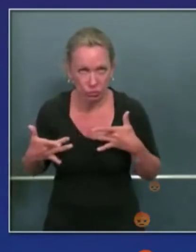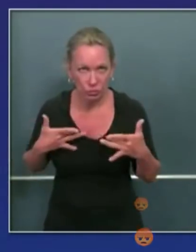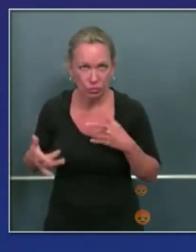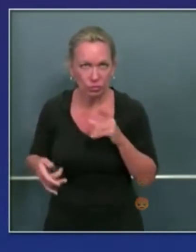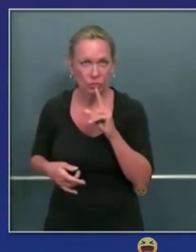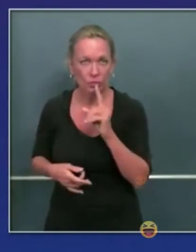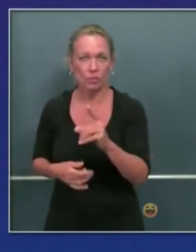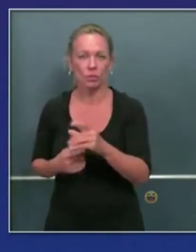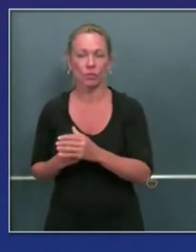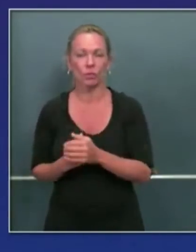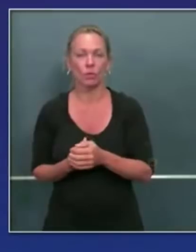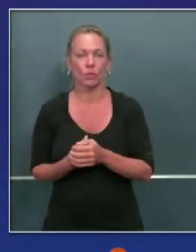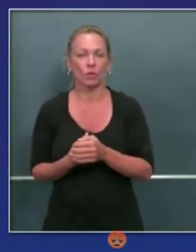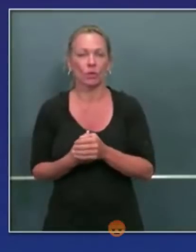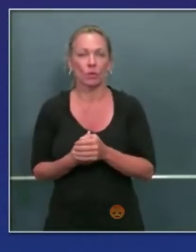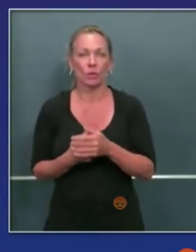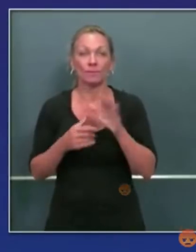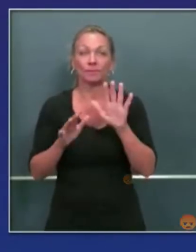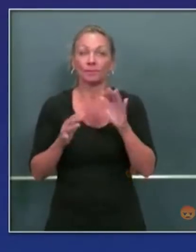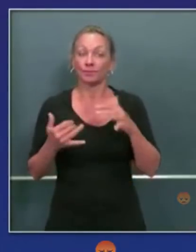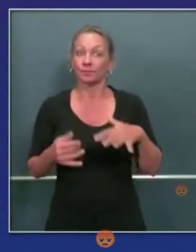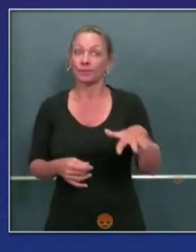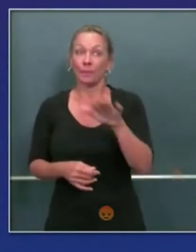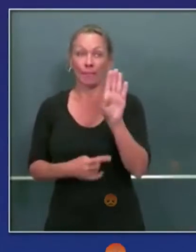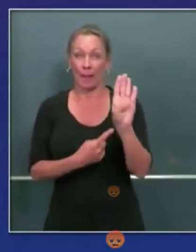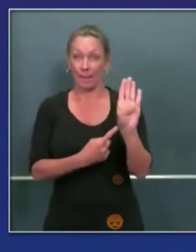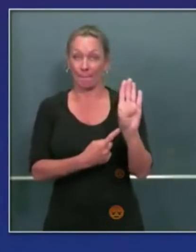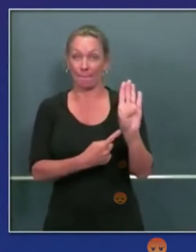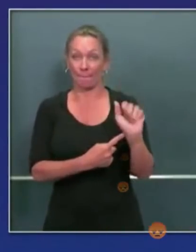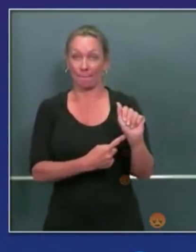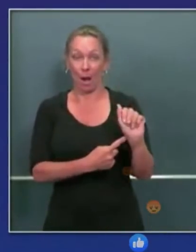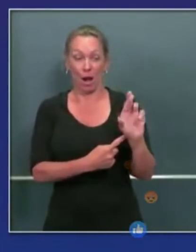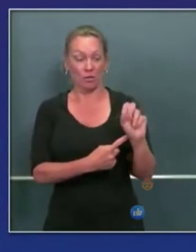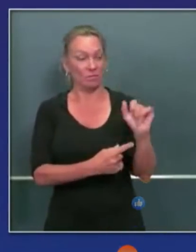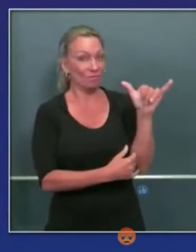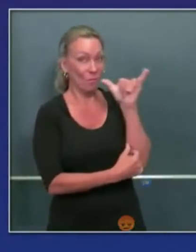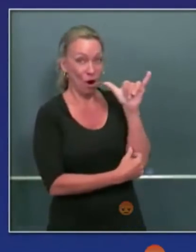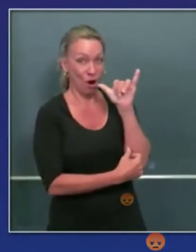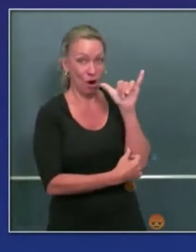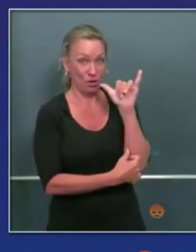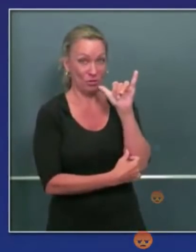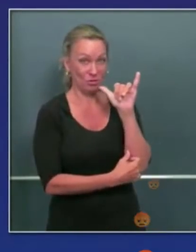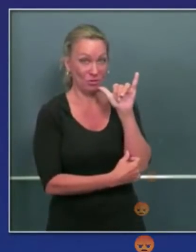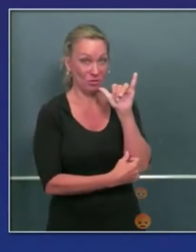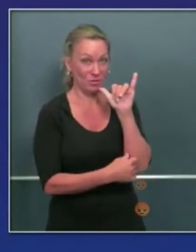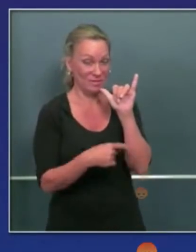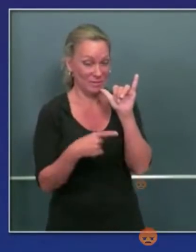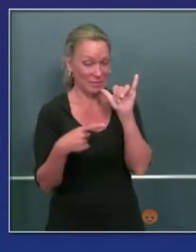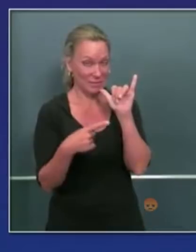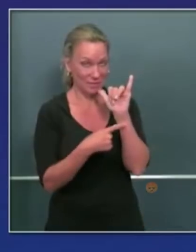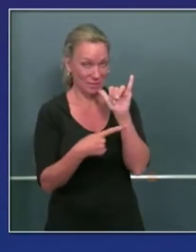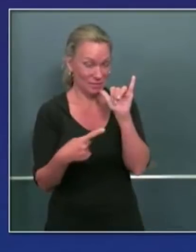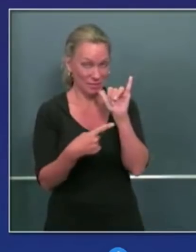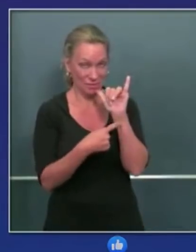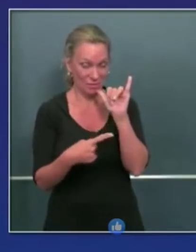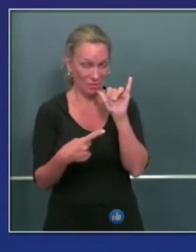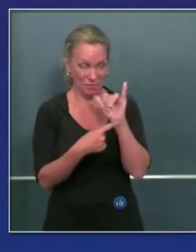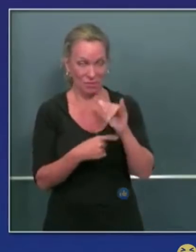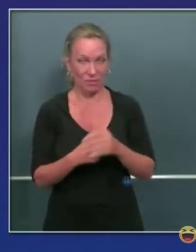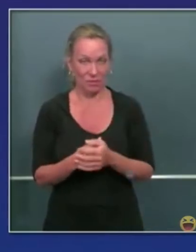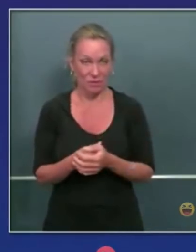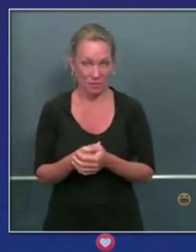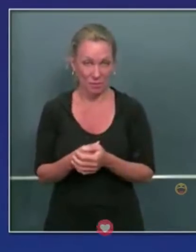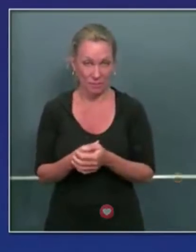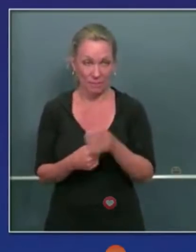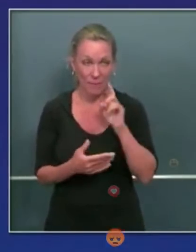để mà giảm cái sự lây nhiễm. 8 cái quận khác thì đang được đề nghị sẽ phải đóng. Còn cái quận Imperial County thì là